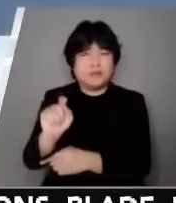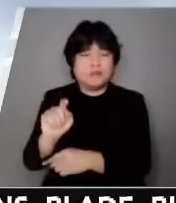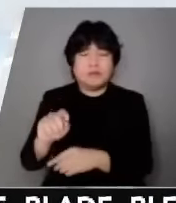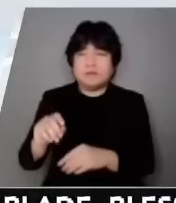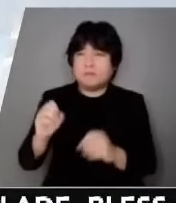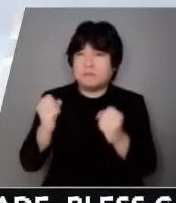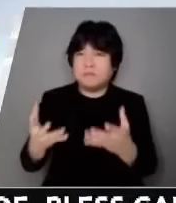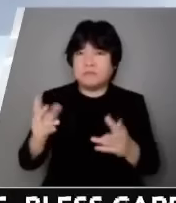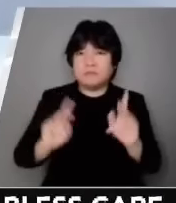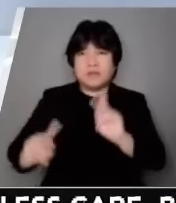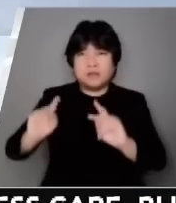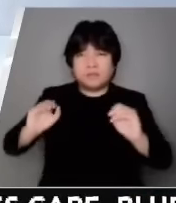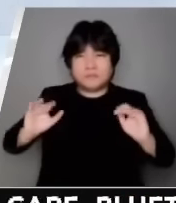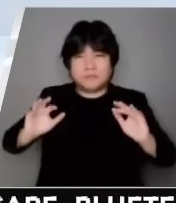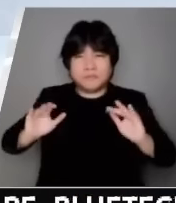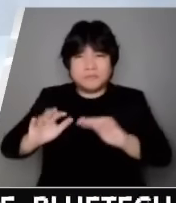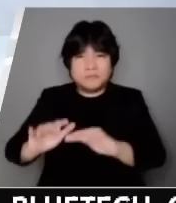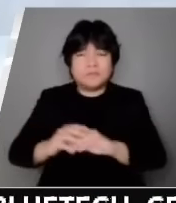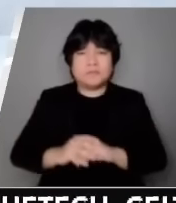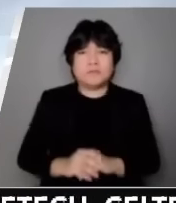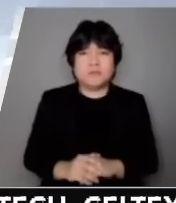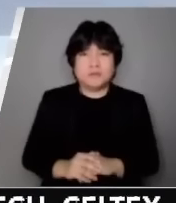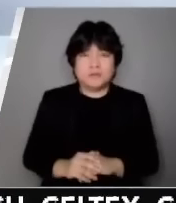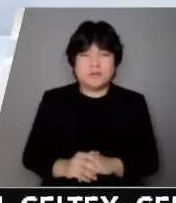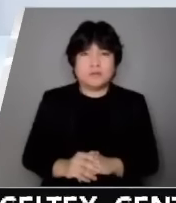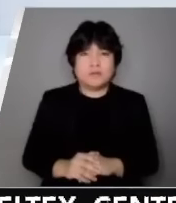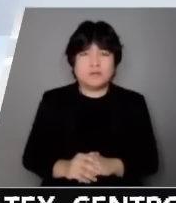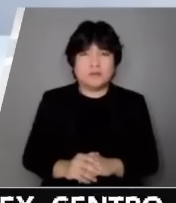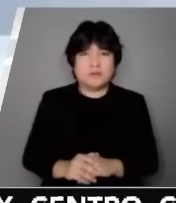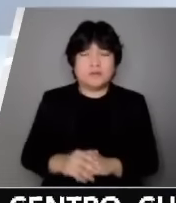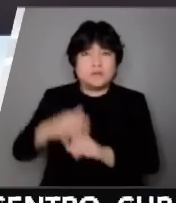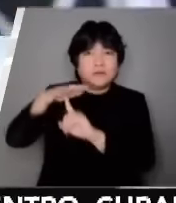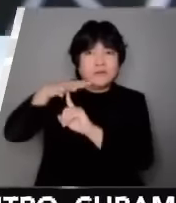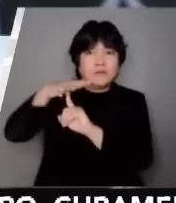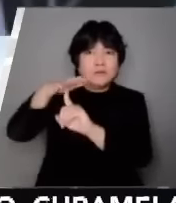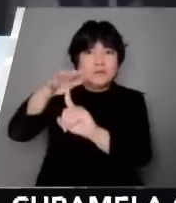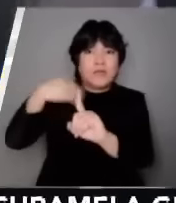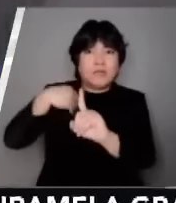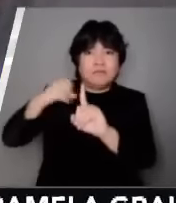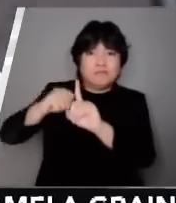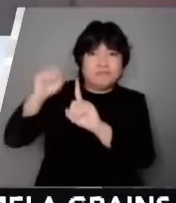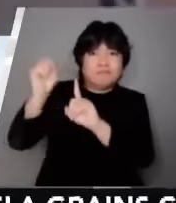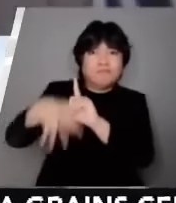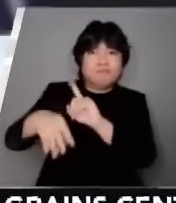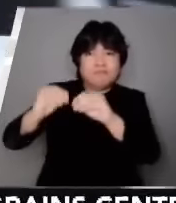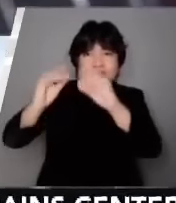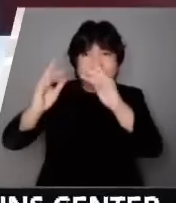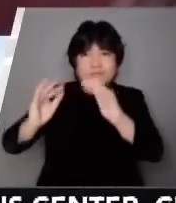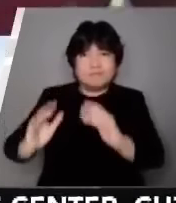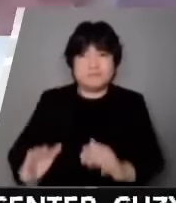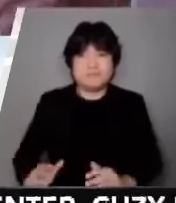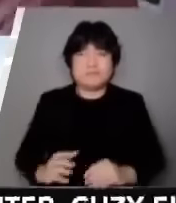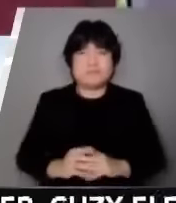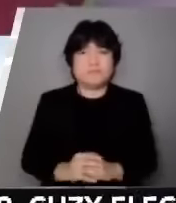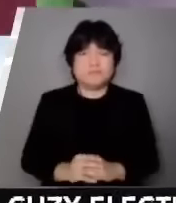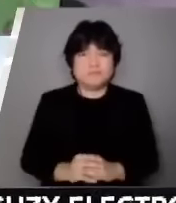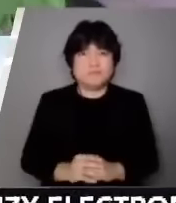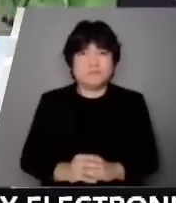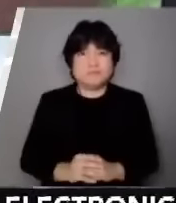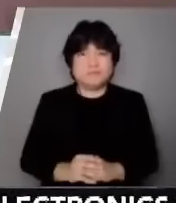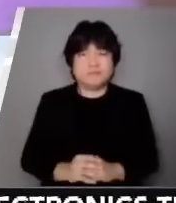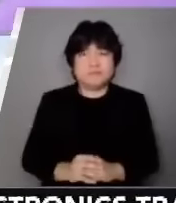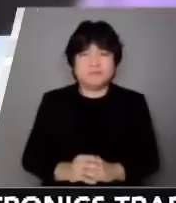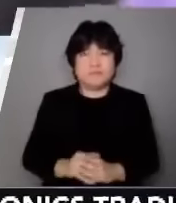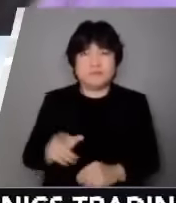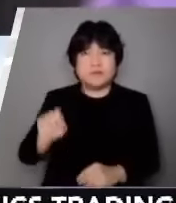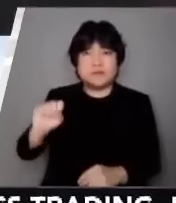Maya't maya naman ang pagsaboy ng confetti ng helicopter ng Coast Guard at Air Force. Sa Quirino Avenue, nag-abang ang lola ni Carlos at si Angelita